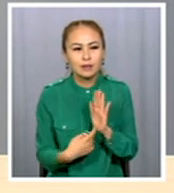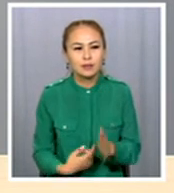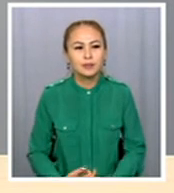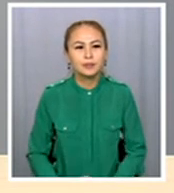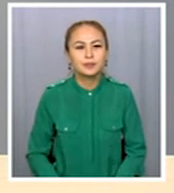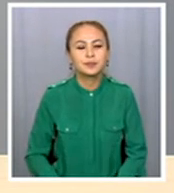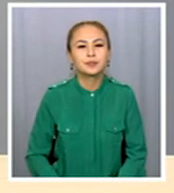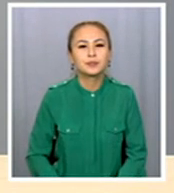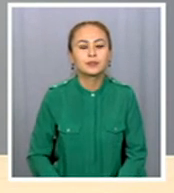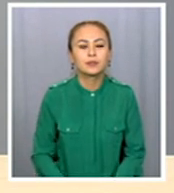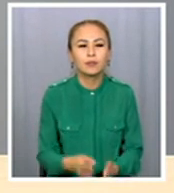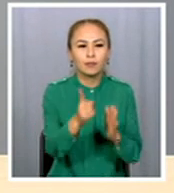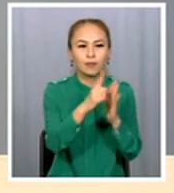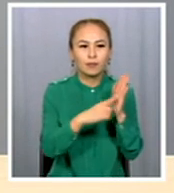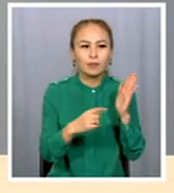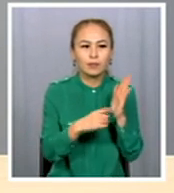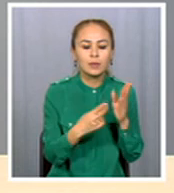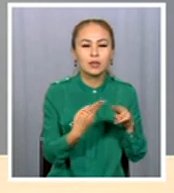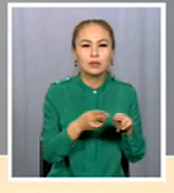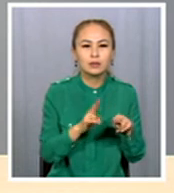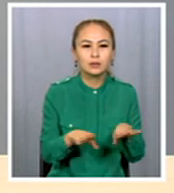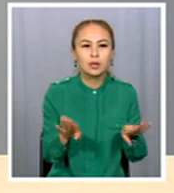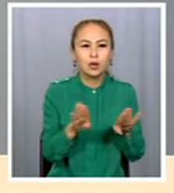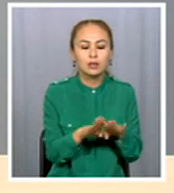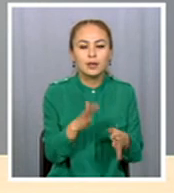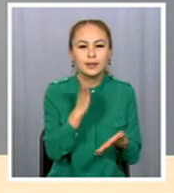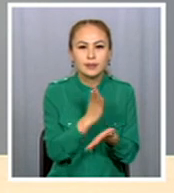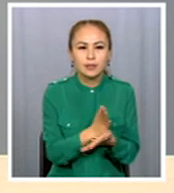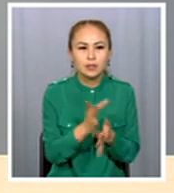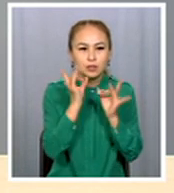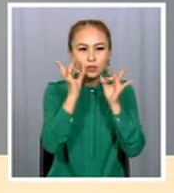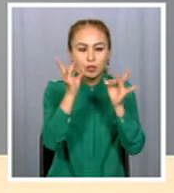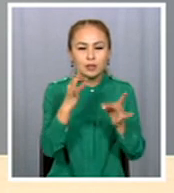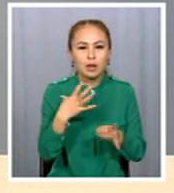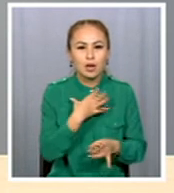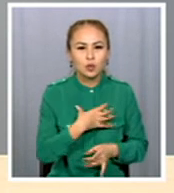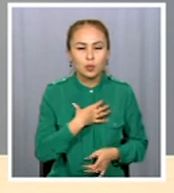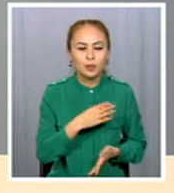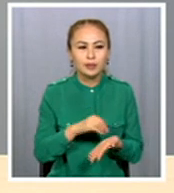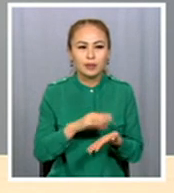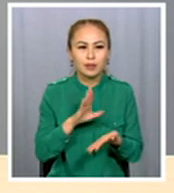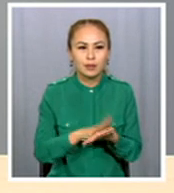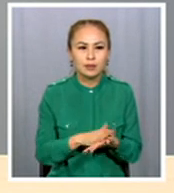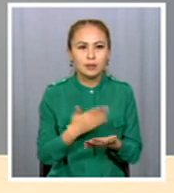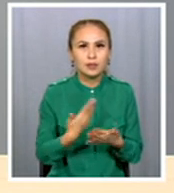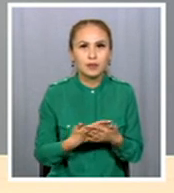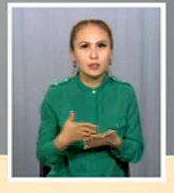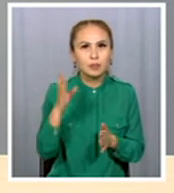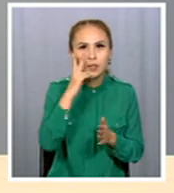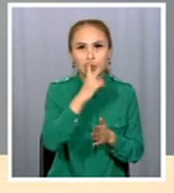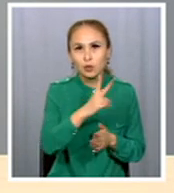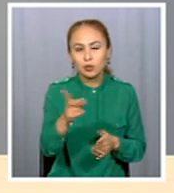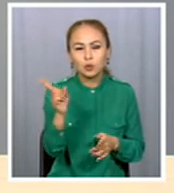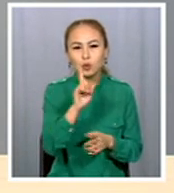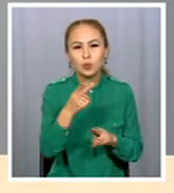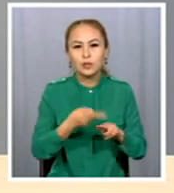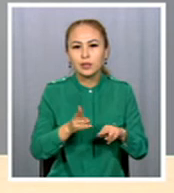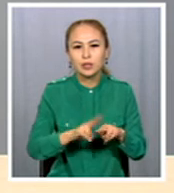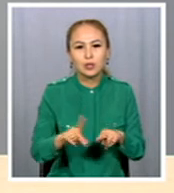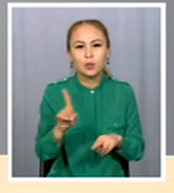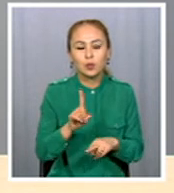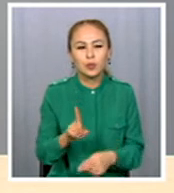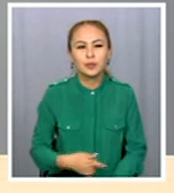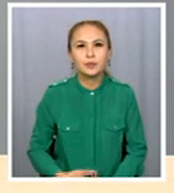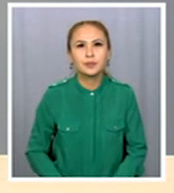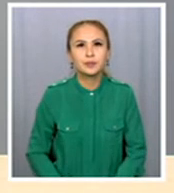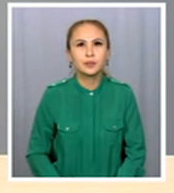невосклицательные. Восклицательные предложения произносятся с особой интонацией. Давайте посмотрим, что же такое интонация.